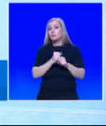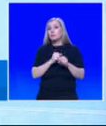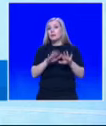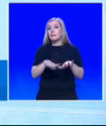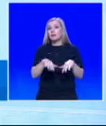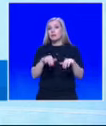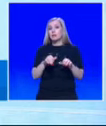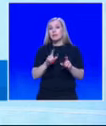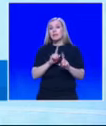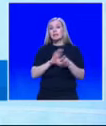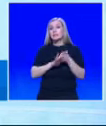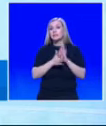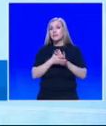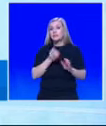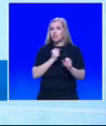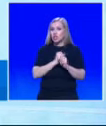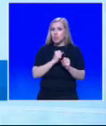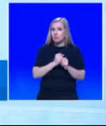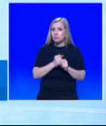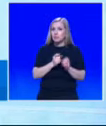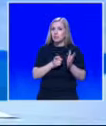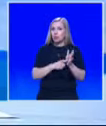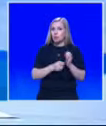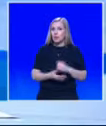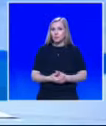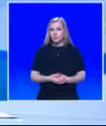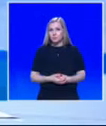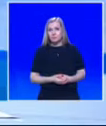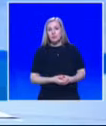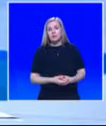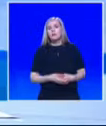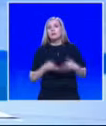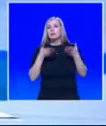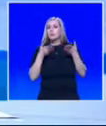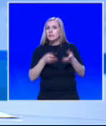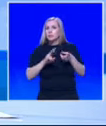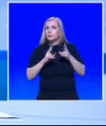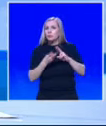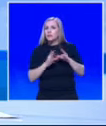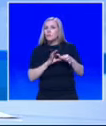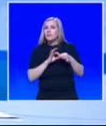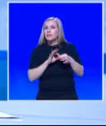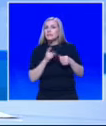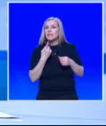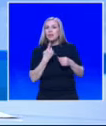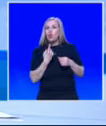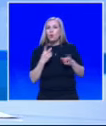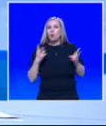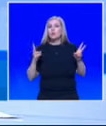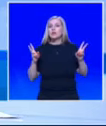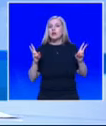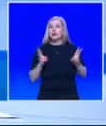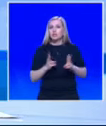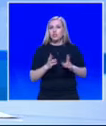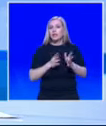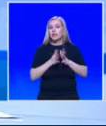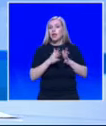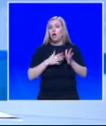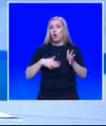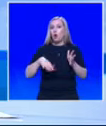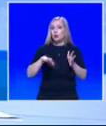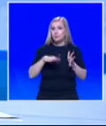парламента. А не за да се свърши работа законодателно. Тази промяна е обвързана и с едно ограничение на хората,